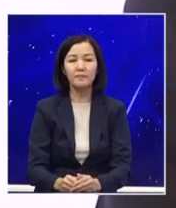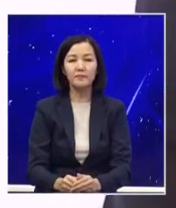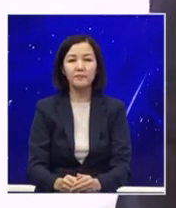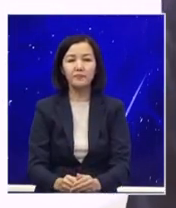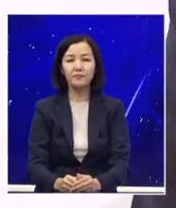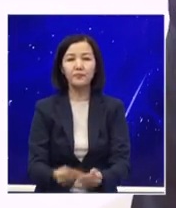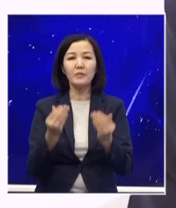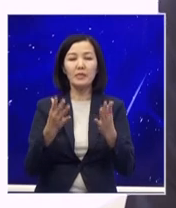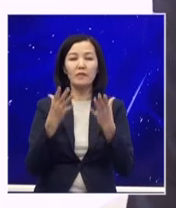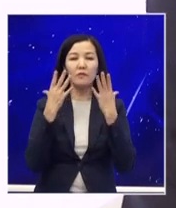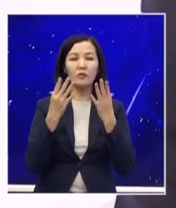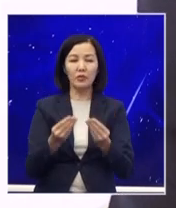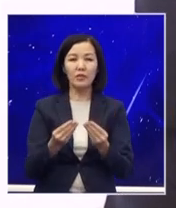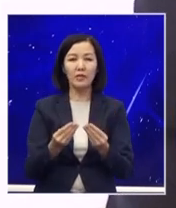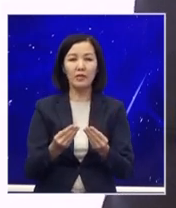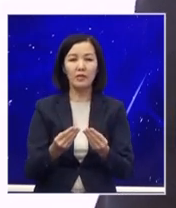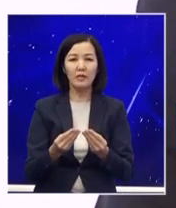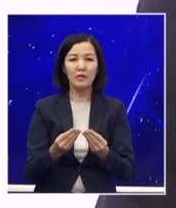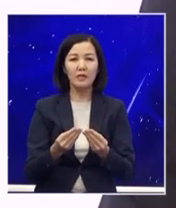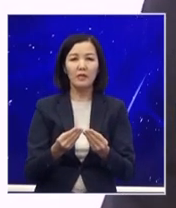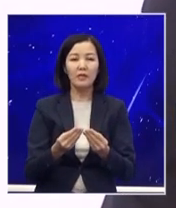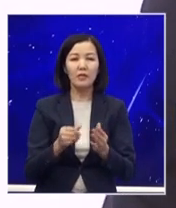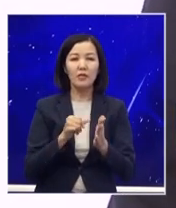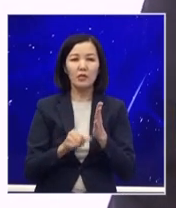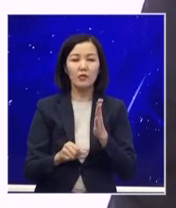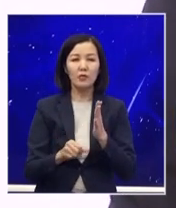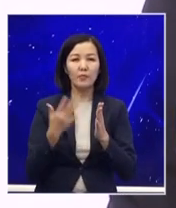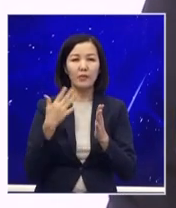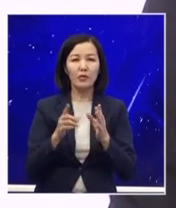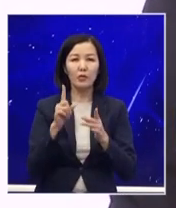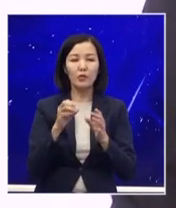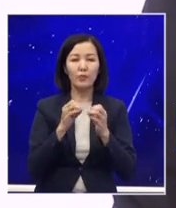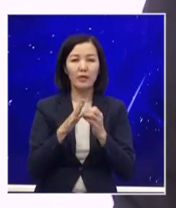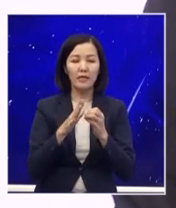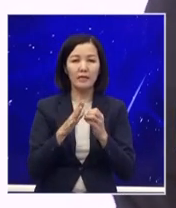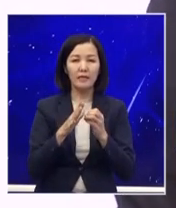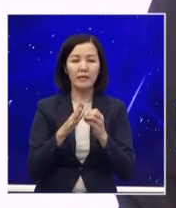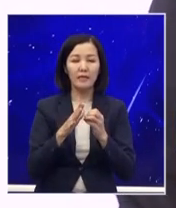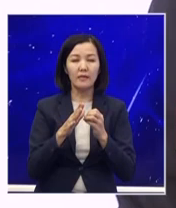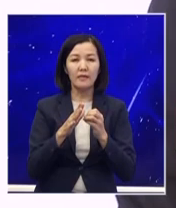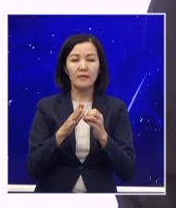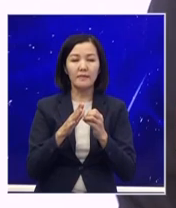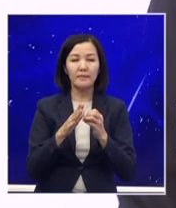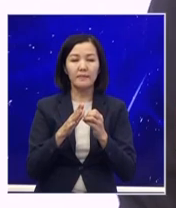На сегодняшний день развернуто 686 коек инфекционных, 115 – это